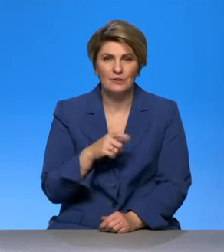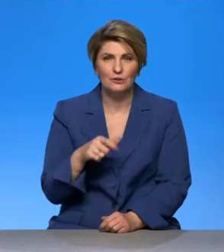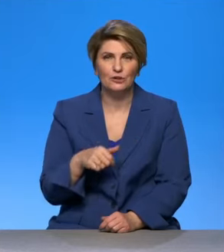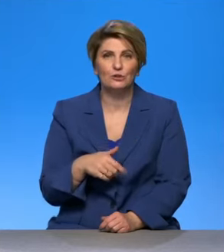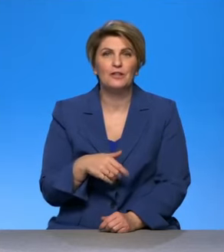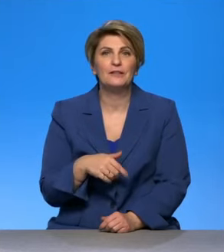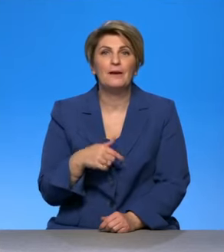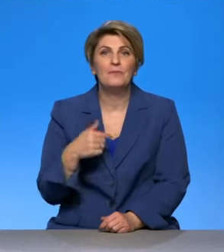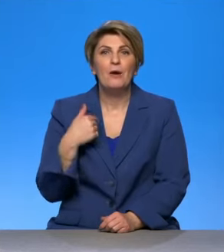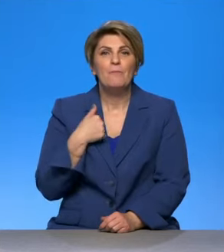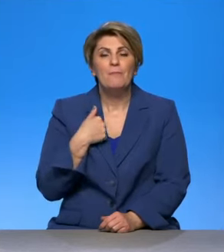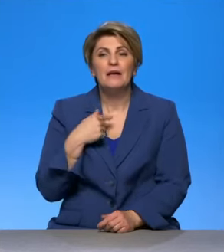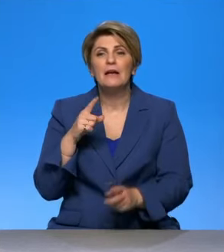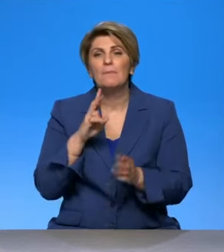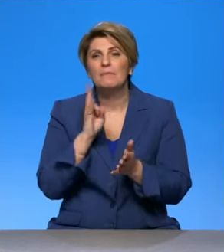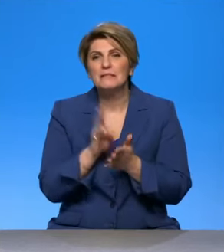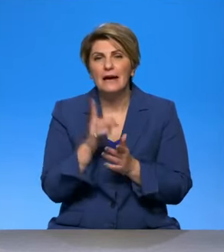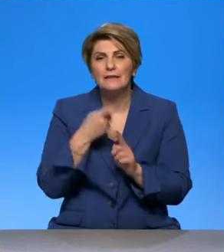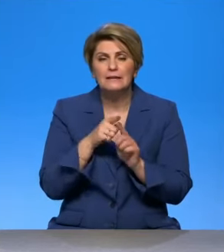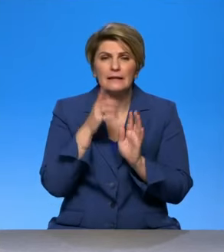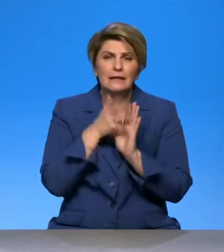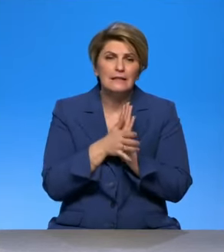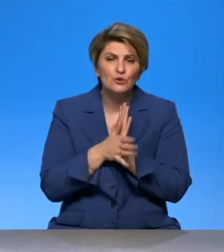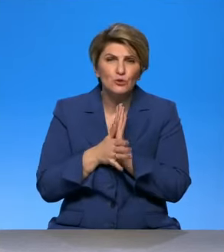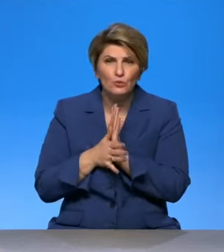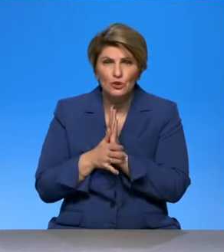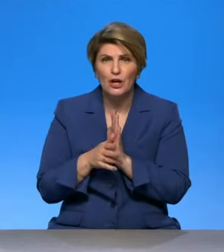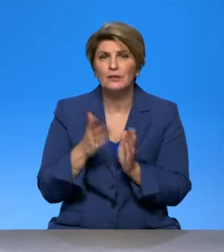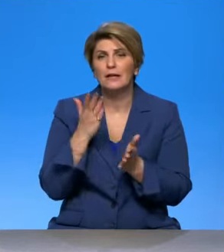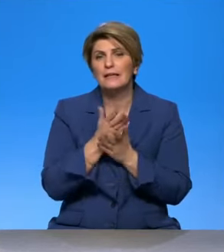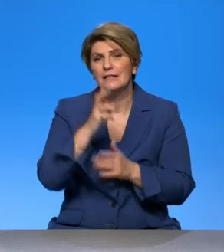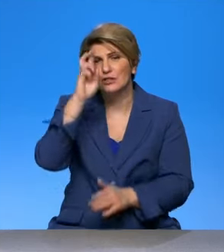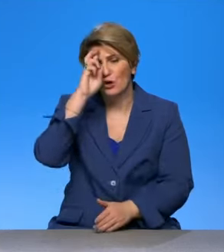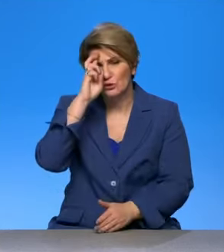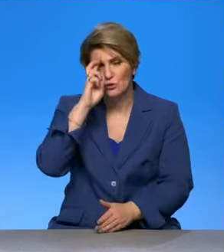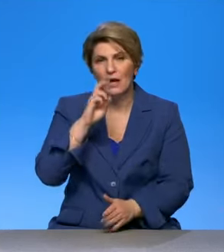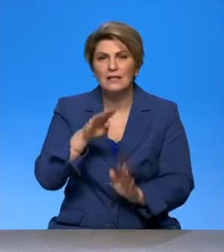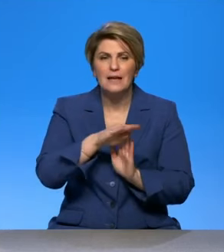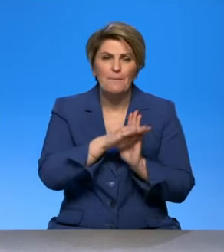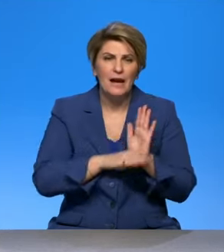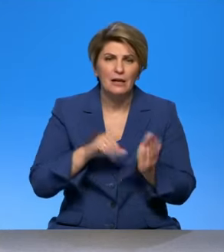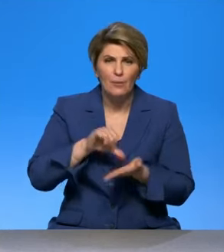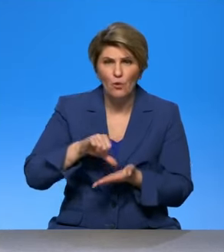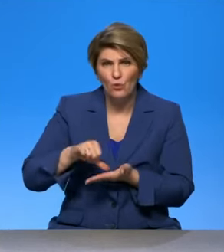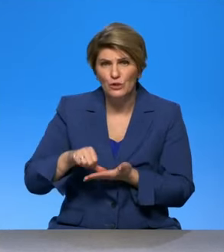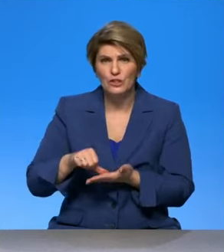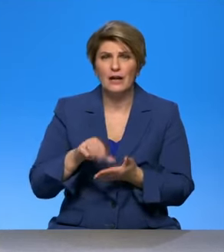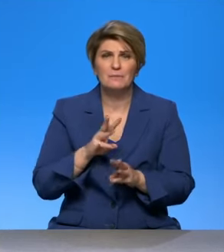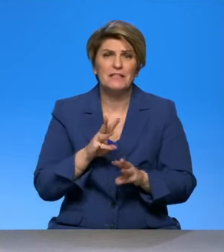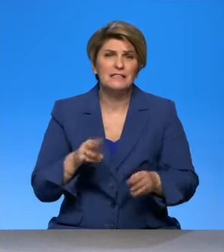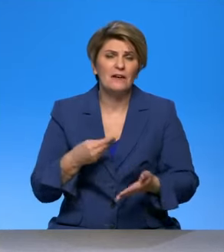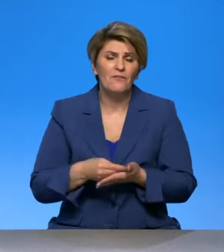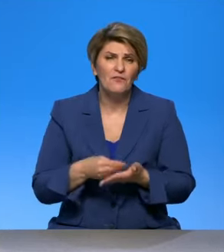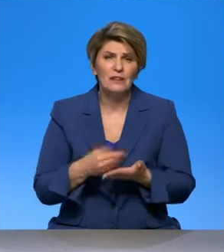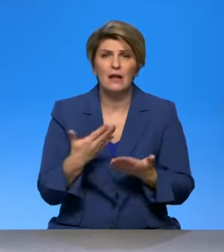Мы это мониторим. Плюс я еще в каких-то там госпрограммах участвую, там, Минфиновских, Центробанка. Мы мониторим эту